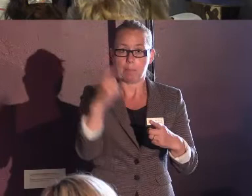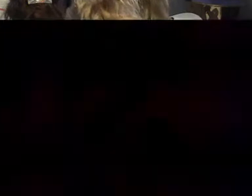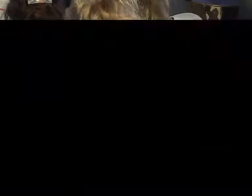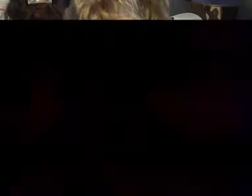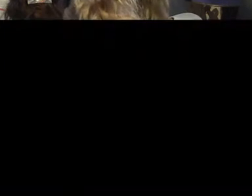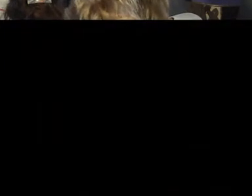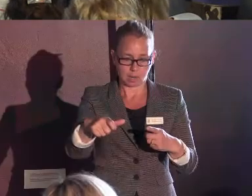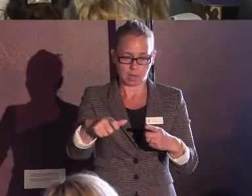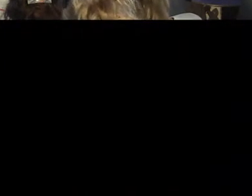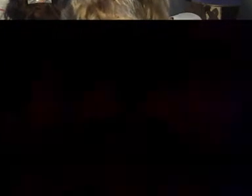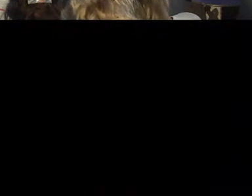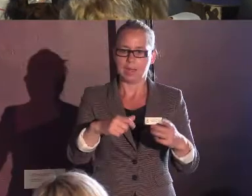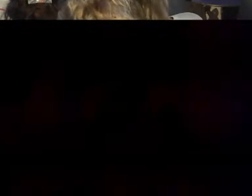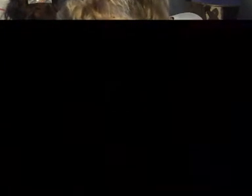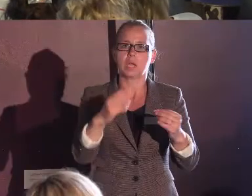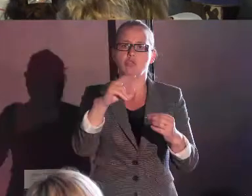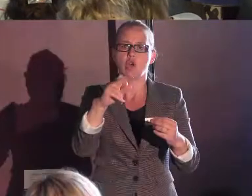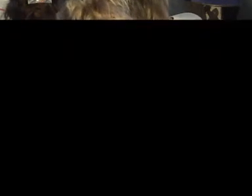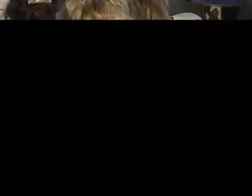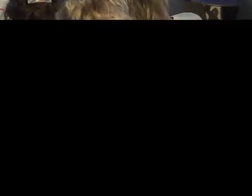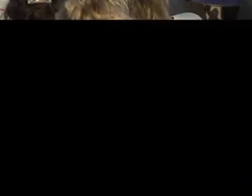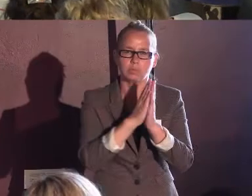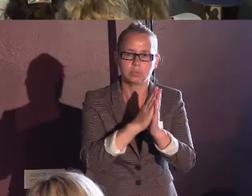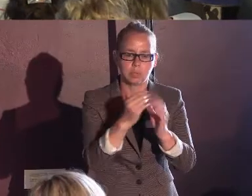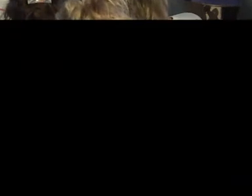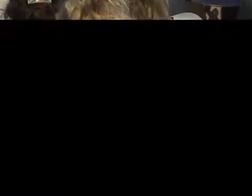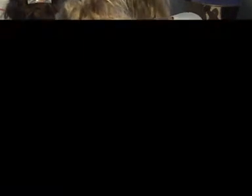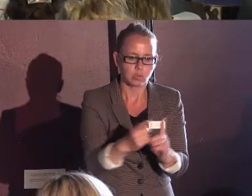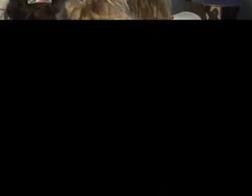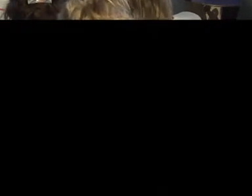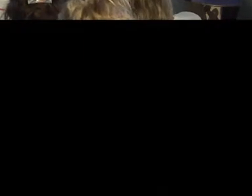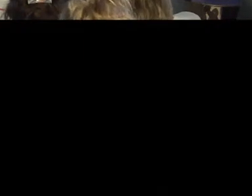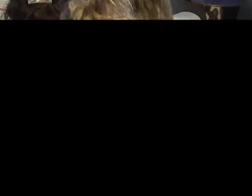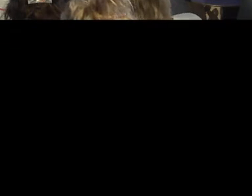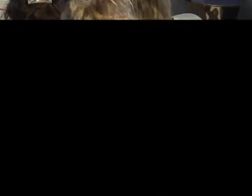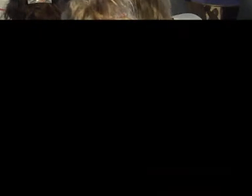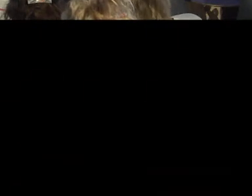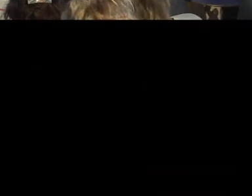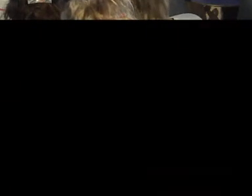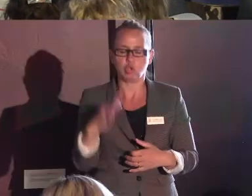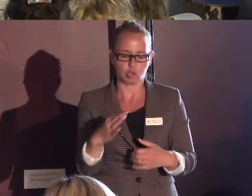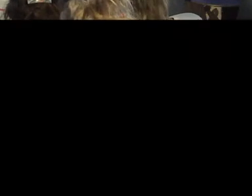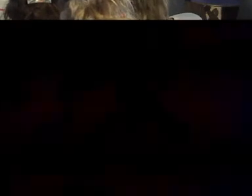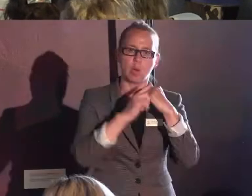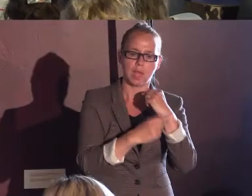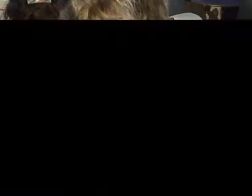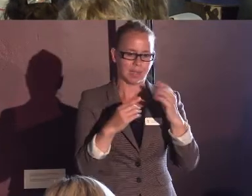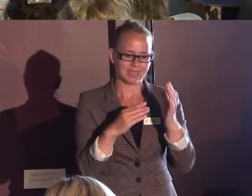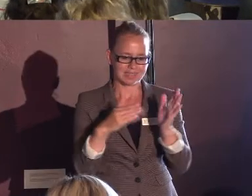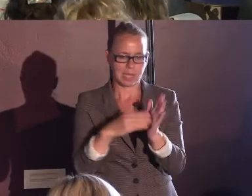passionerade och ganska nördiga människor i 48 timmar och så gör man prototyper eller koncept av